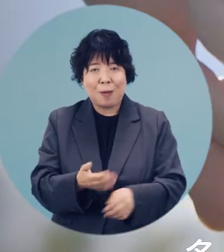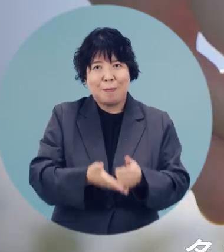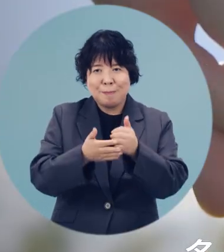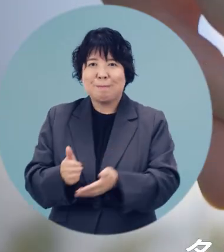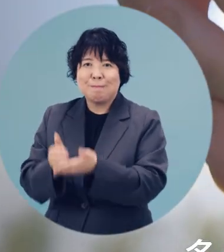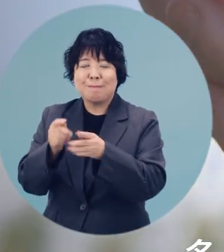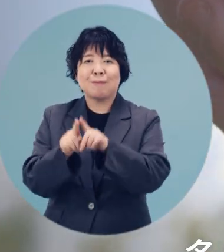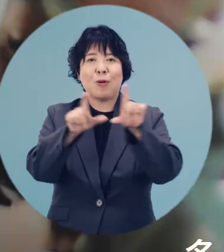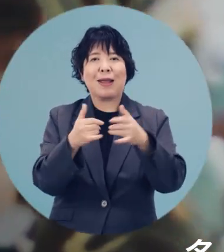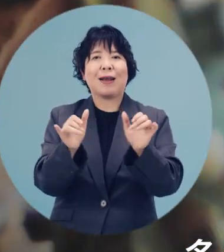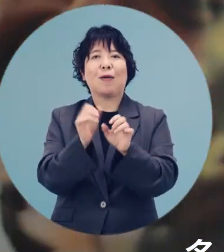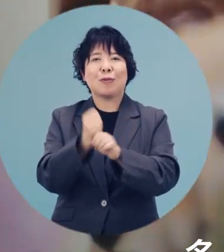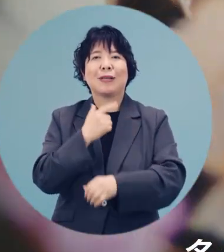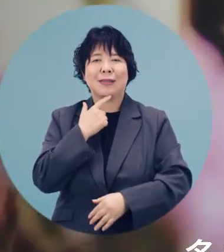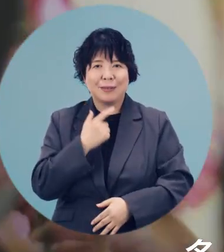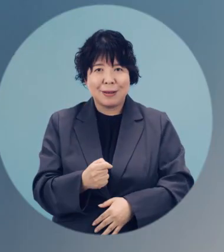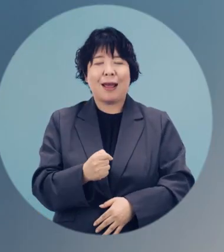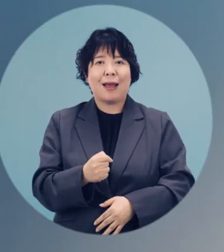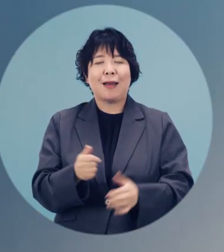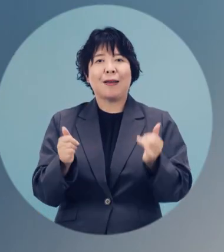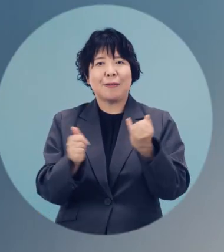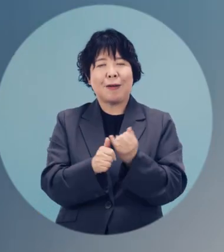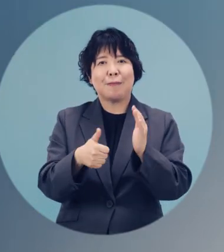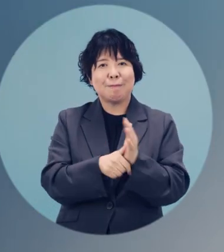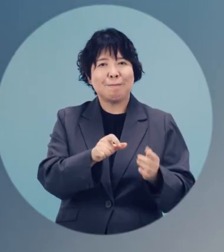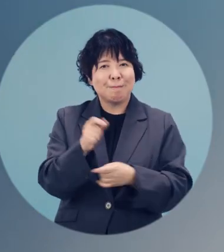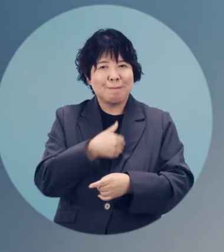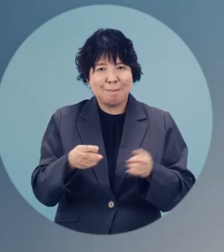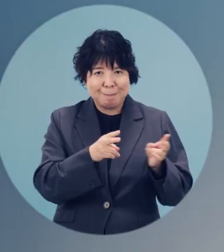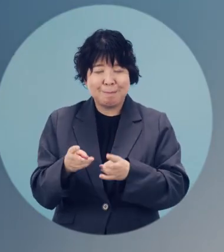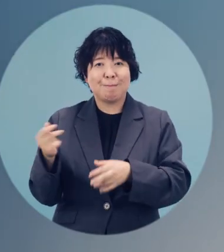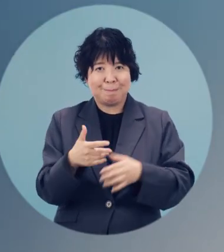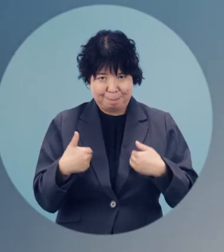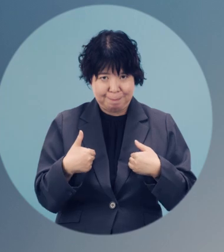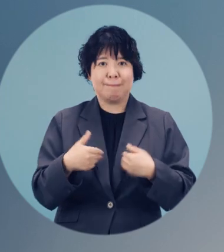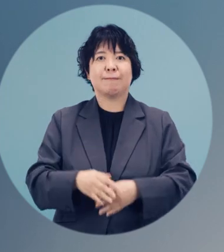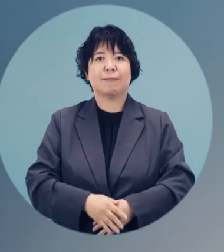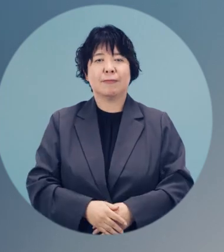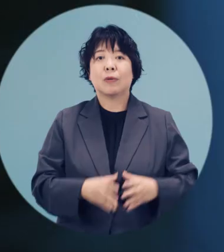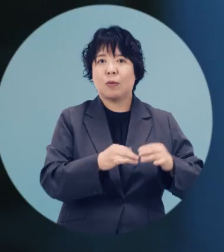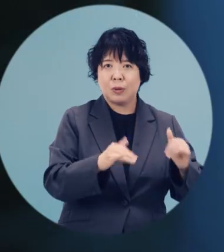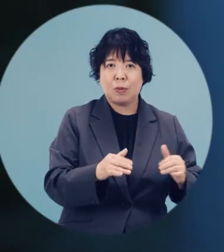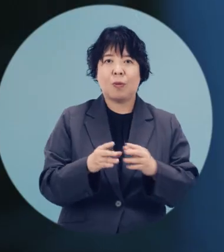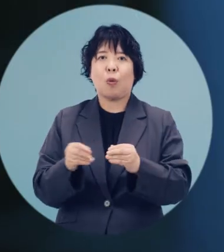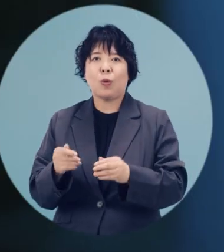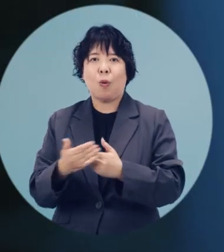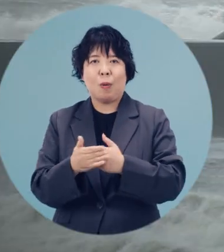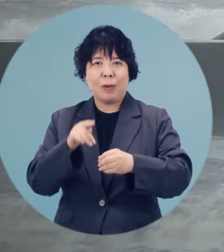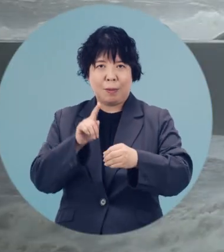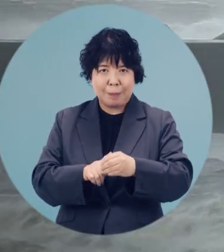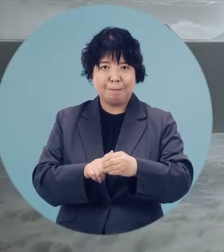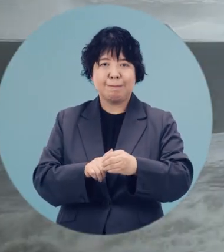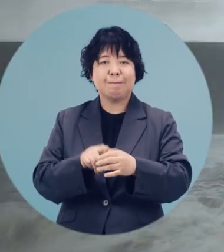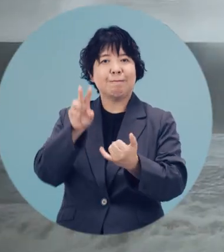め合う共生社会を作りたい。選択的夫婦別姓の実現は急務です。国民と